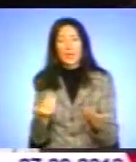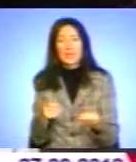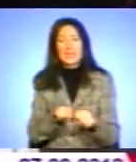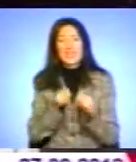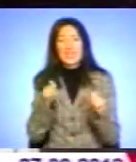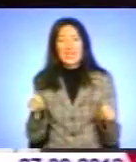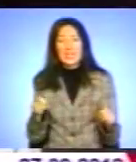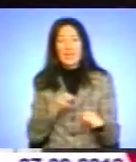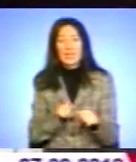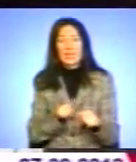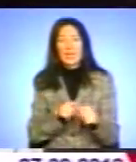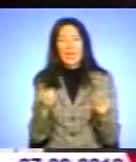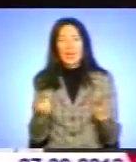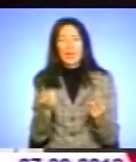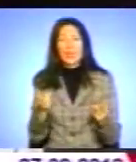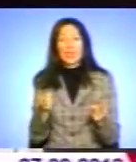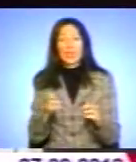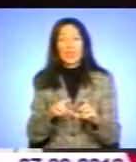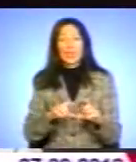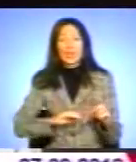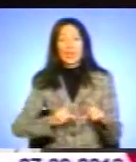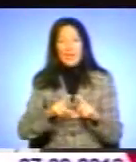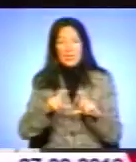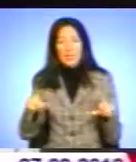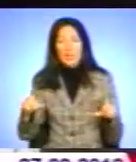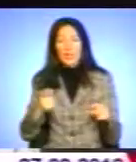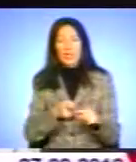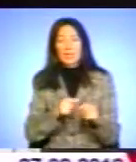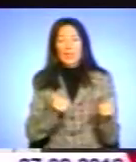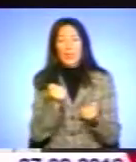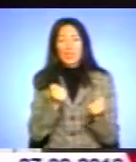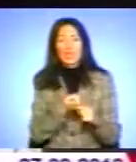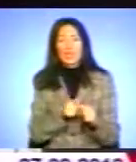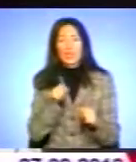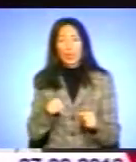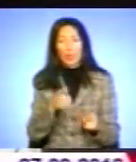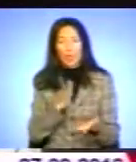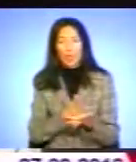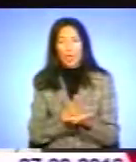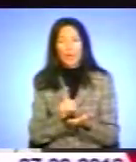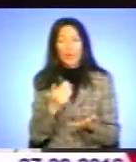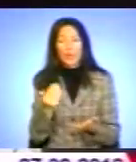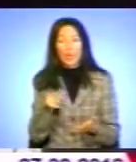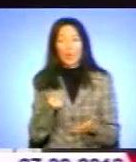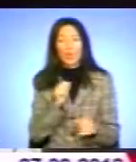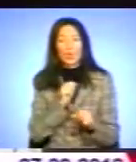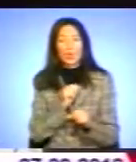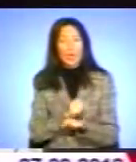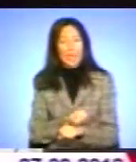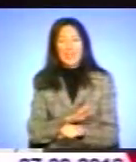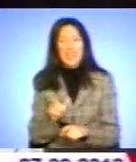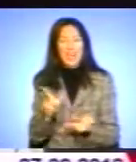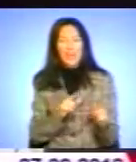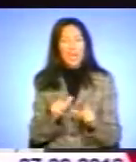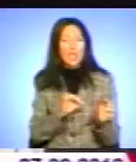відкриттям цієї пожежної частини. І ці машини, які тут стоять, щоб вони тут стояли і не виїжджали